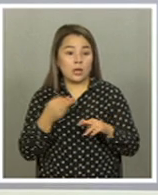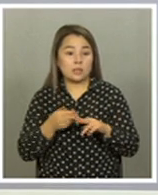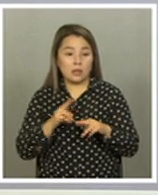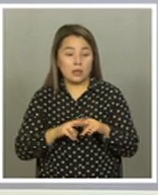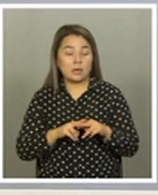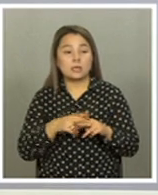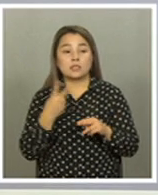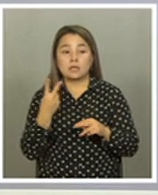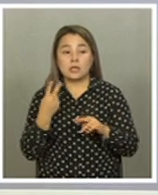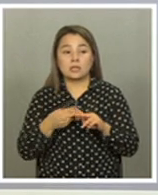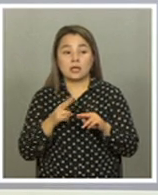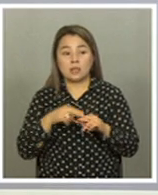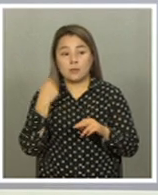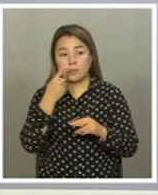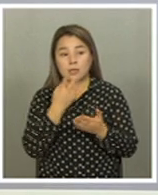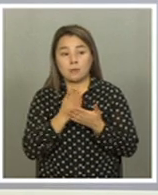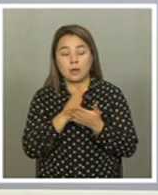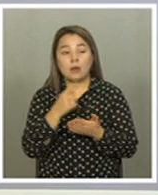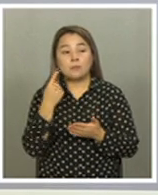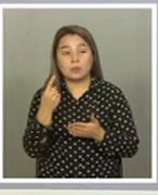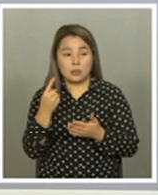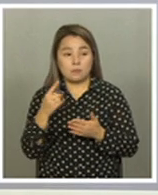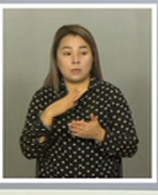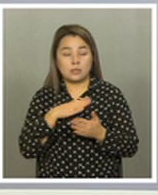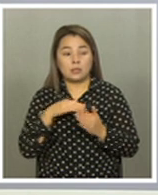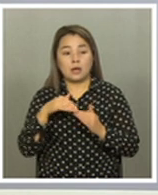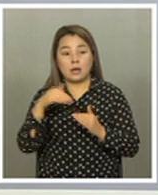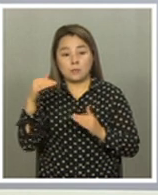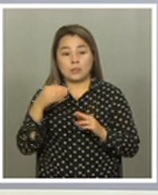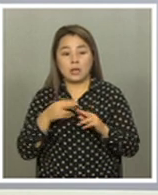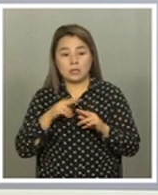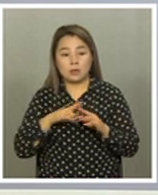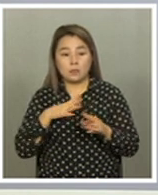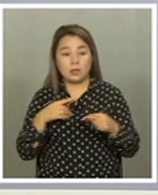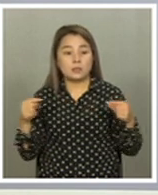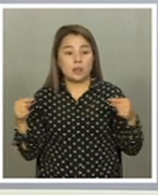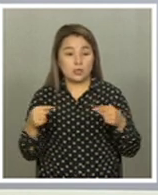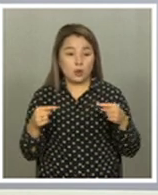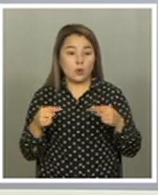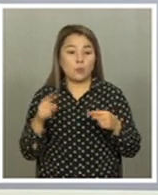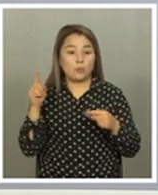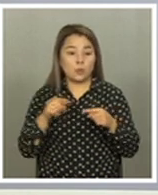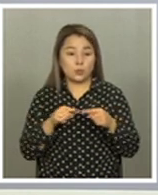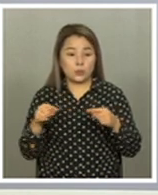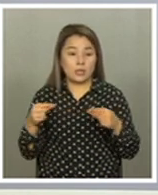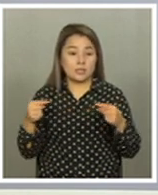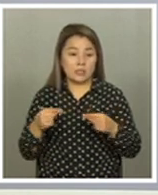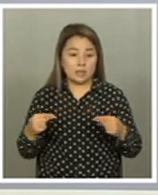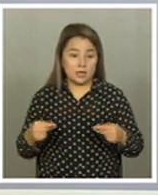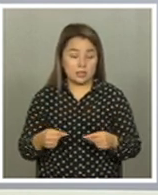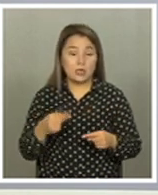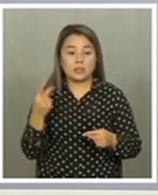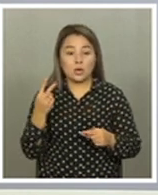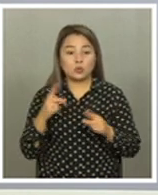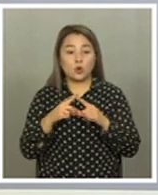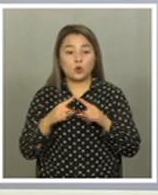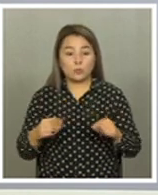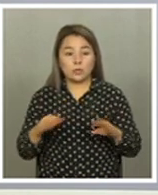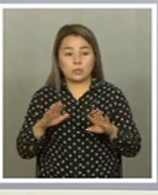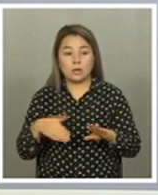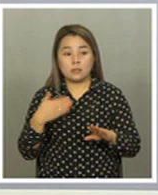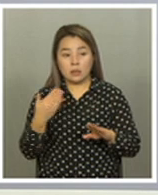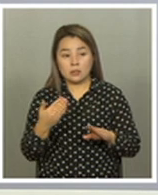белгісінде бір қабырға, осы бір қабырғаға екі іргелес бұрыш, сәйкесінше екінші үшбұрыштың бір қабырғасы